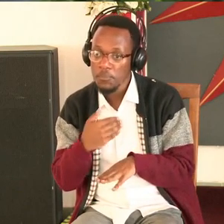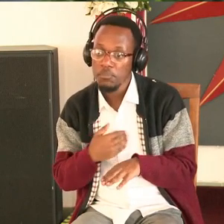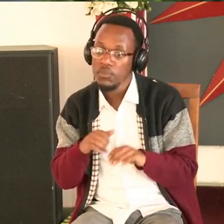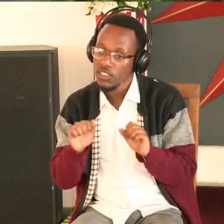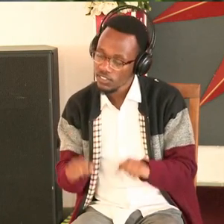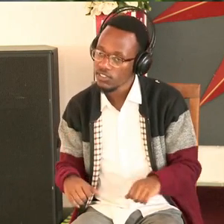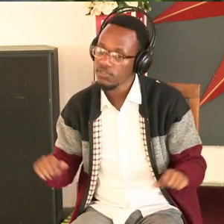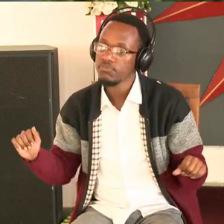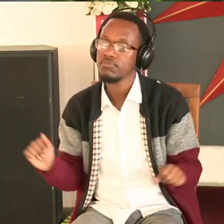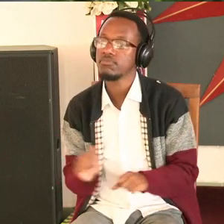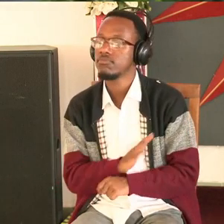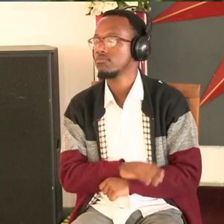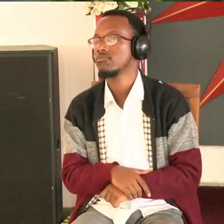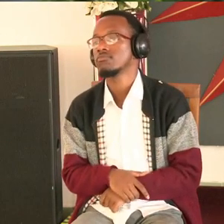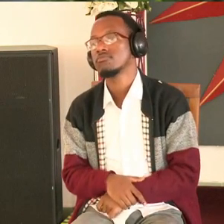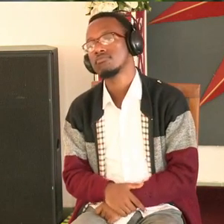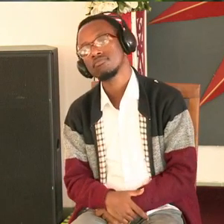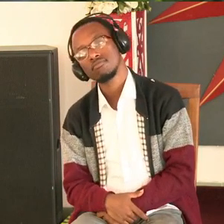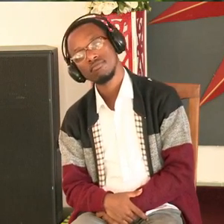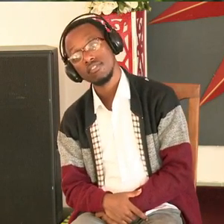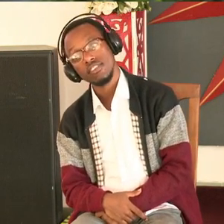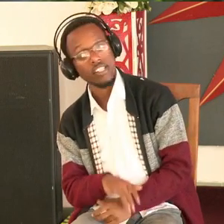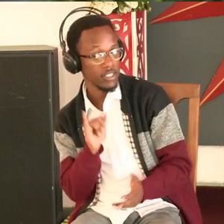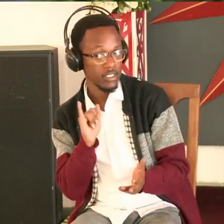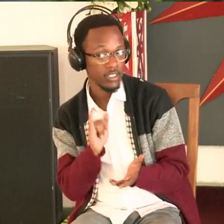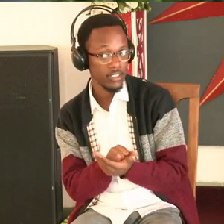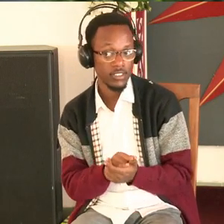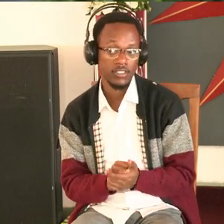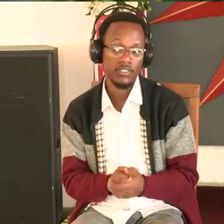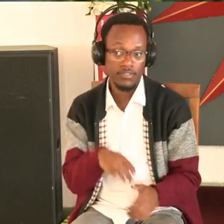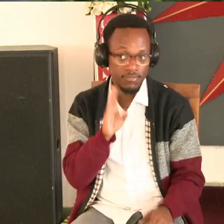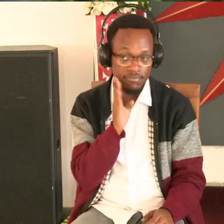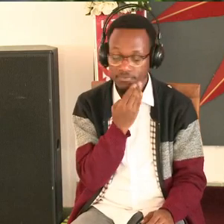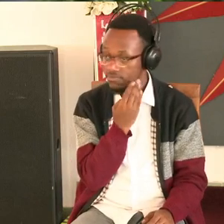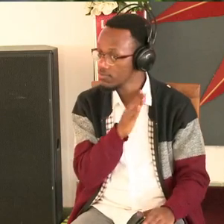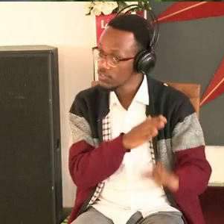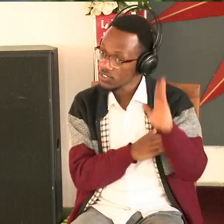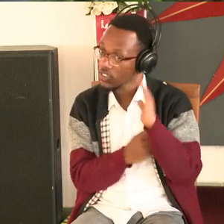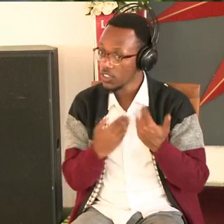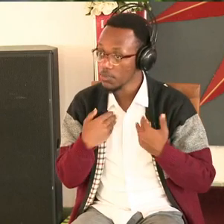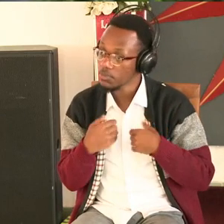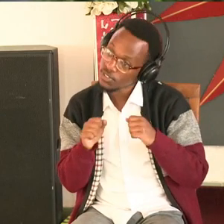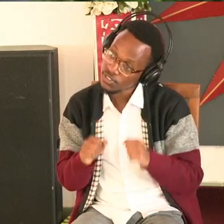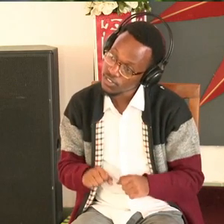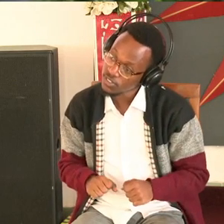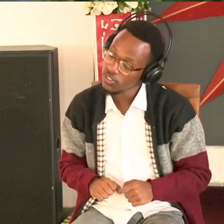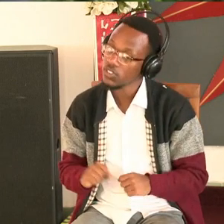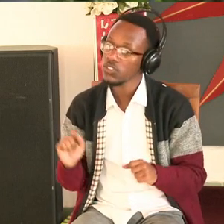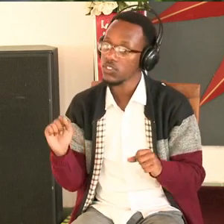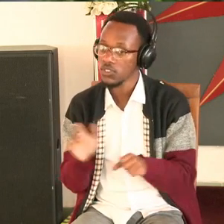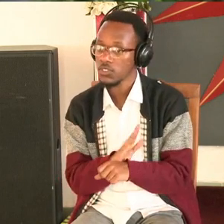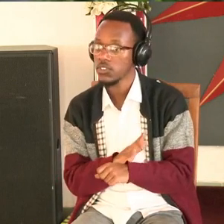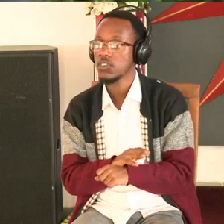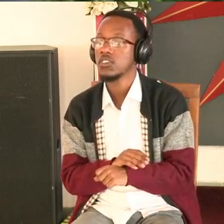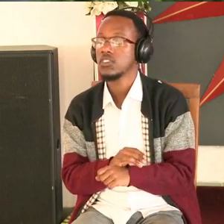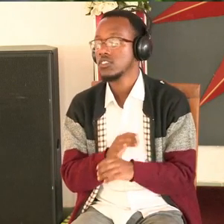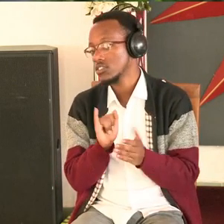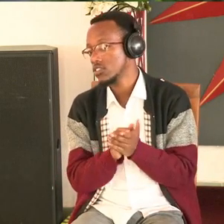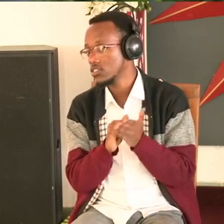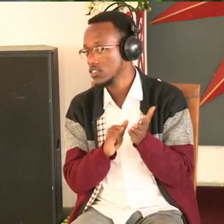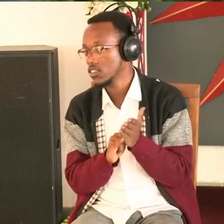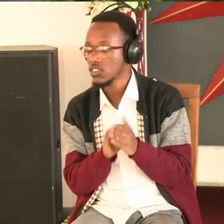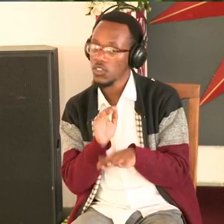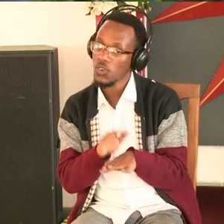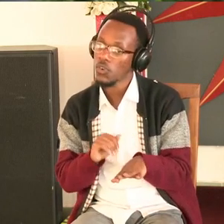bikorwa. C'était la grâce de Dieu que j'ai pu accomplir ce mandat. Et j'en remercie le Seigneur pour cela. Je le remercie pour cela.